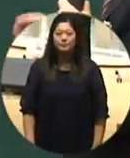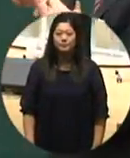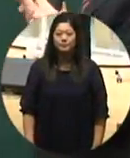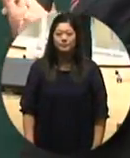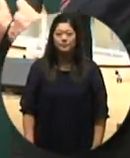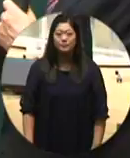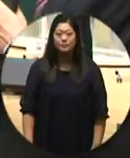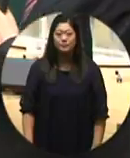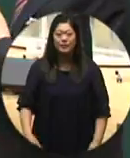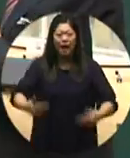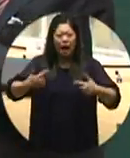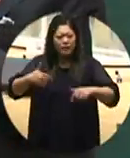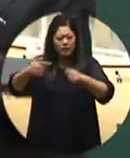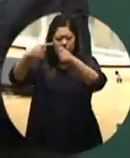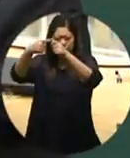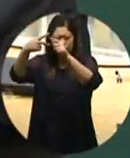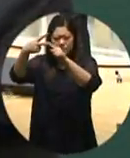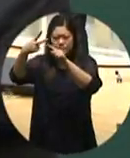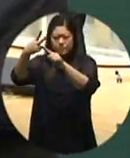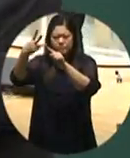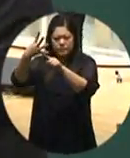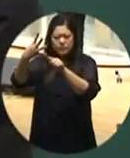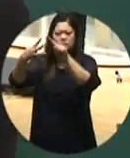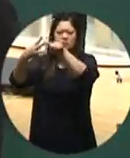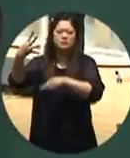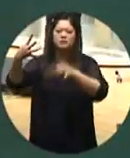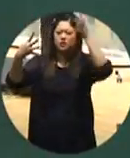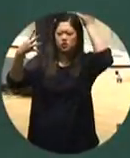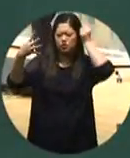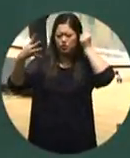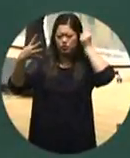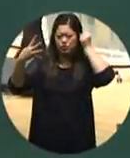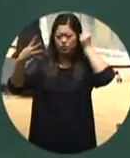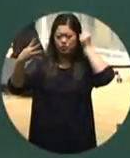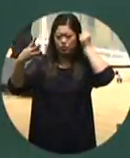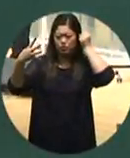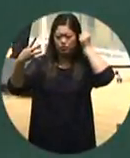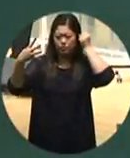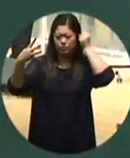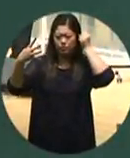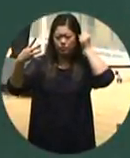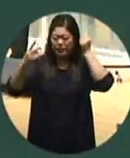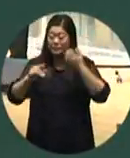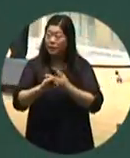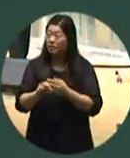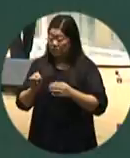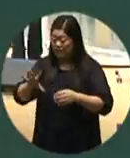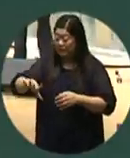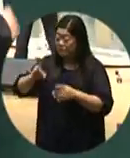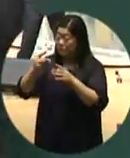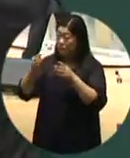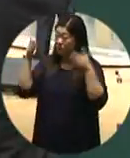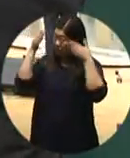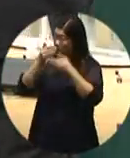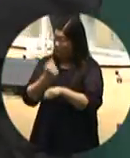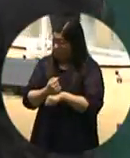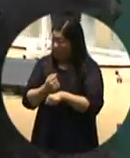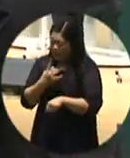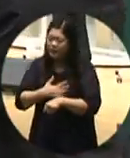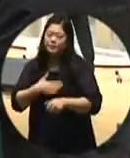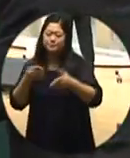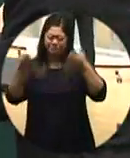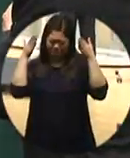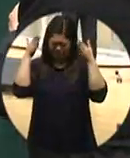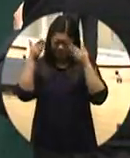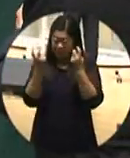여러분이 항상 하셔야 돼요. You must always be doing this. 그러면 우리가 올인했는데요. 거기다 결과가 나와요. So if we did go all in, there would be